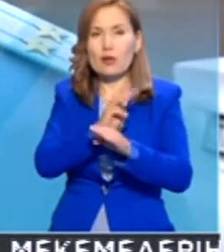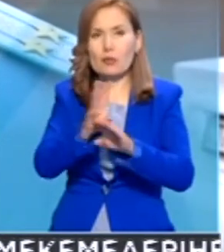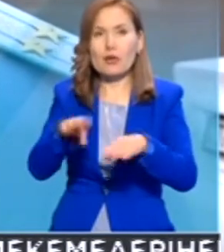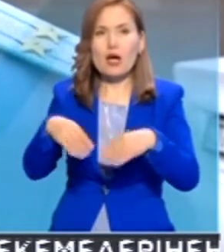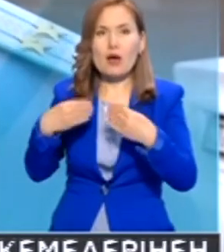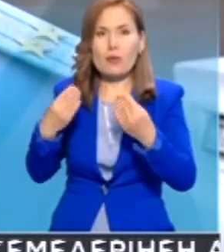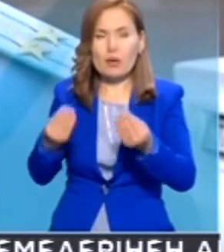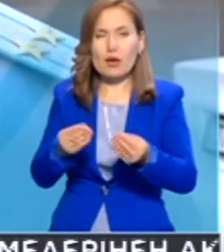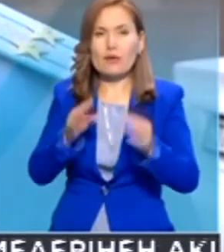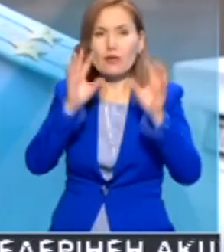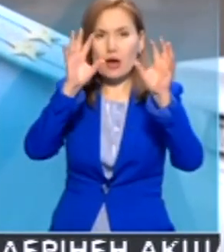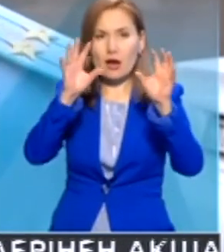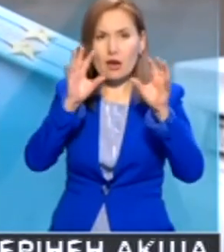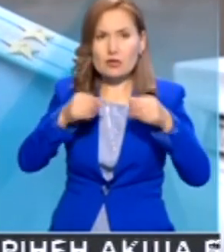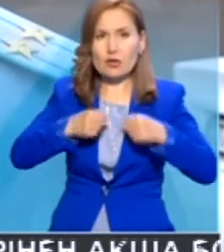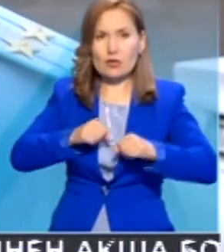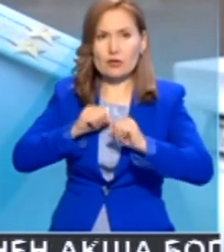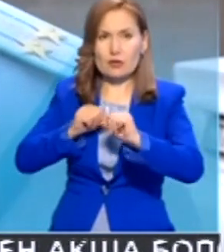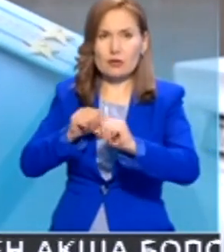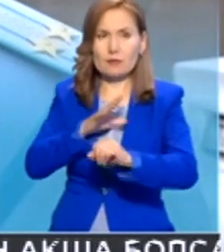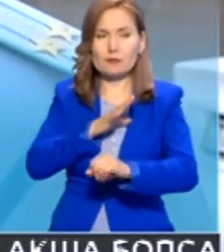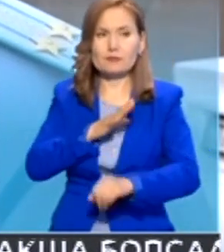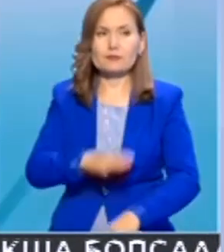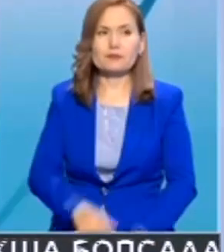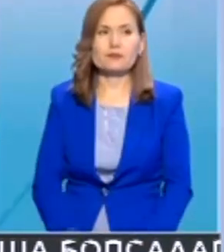олардың конституциялық құқықтары қалпына келтірілді.